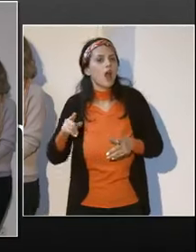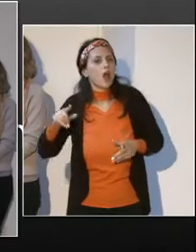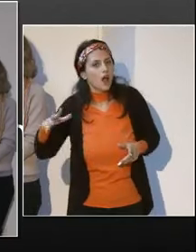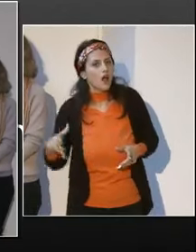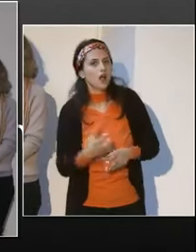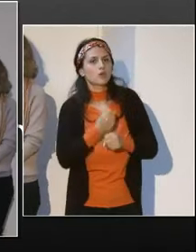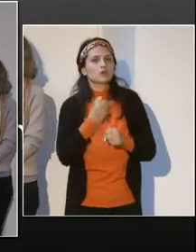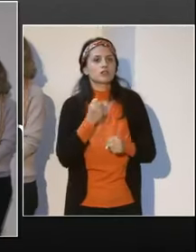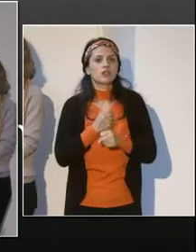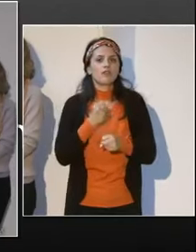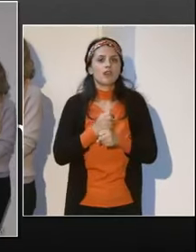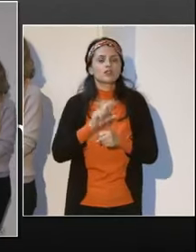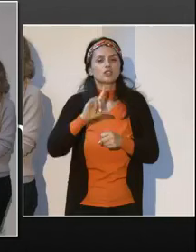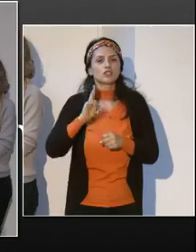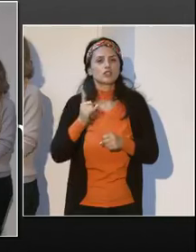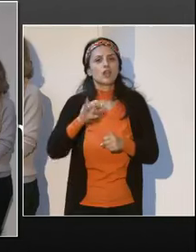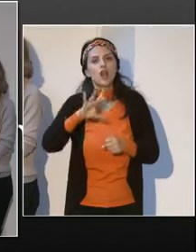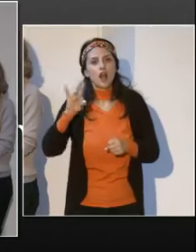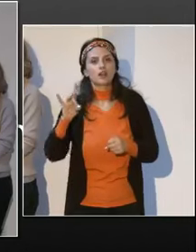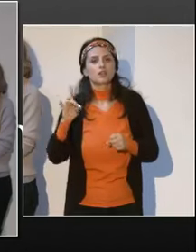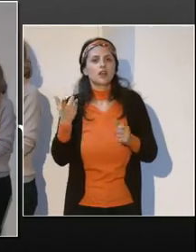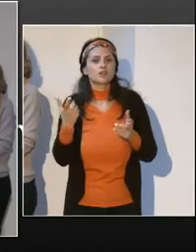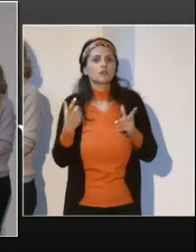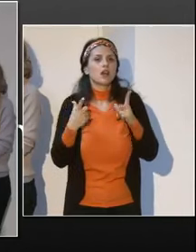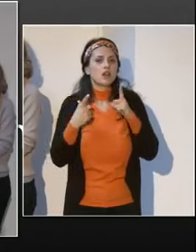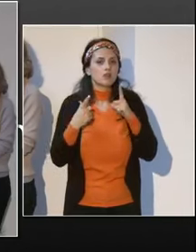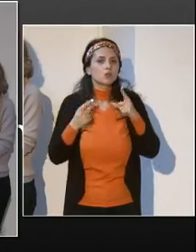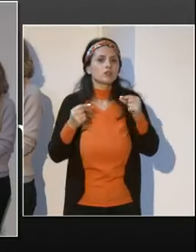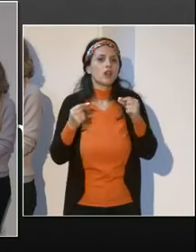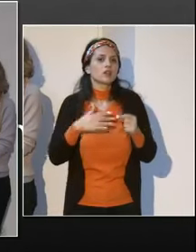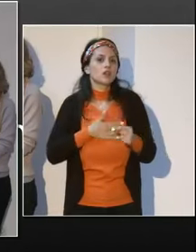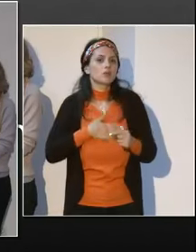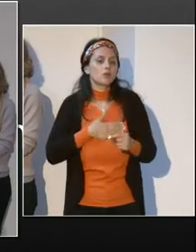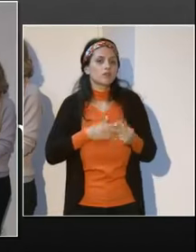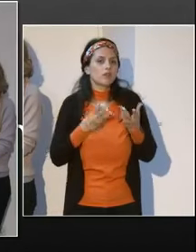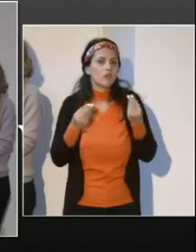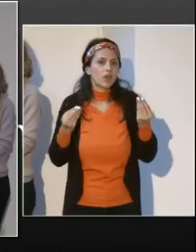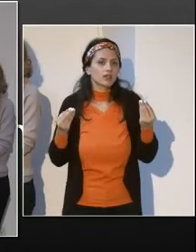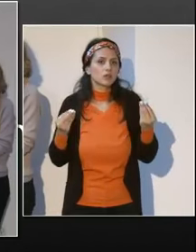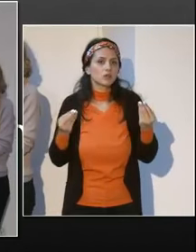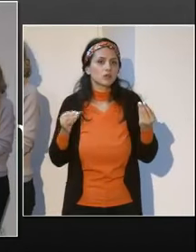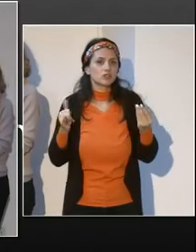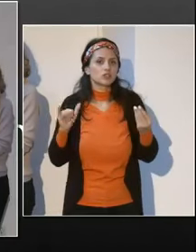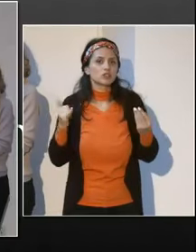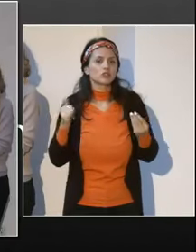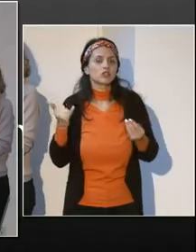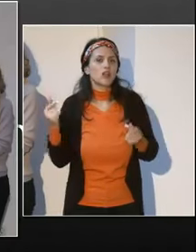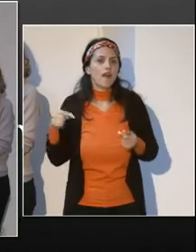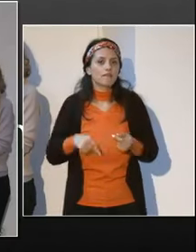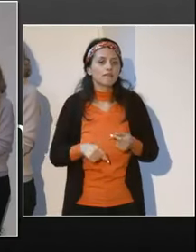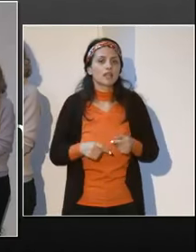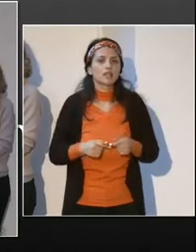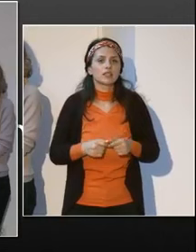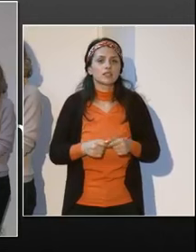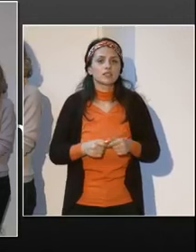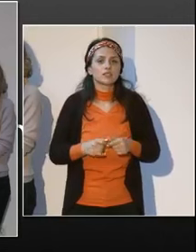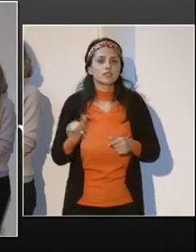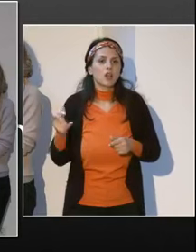reușit să atingem si alte rezultate pe care ni la am dorit foarte mult si care au venit din